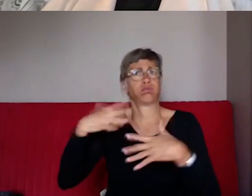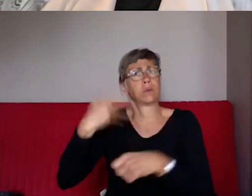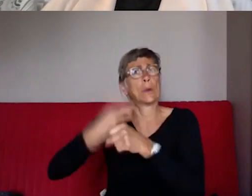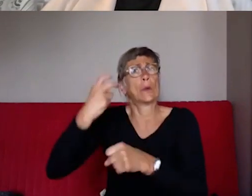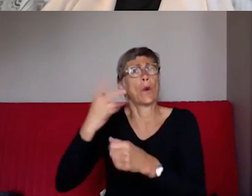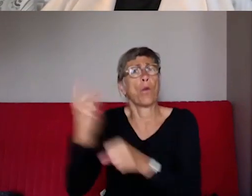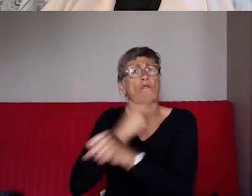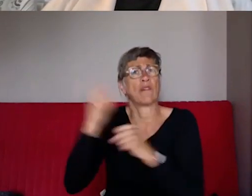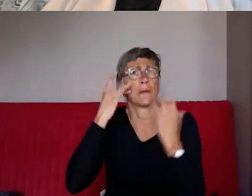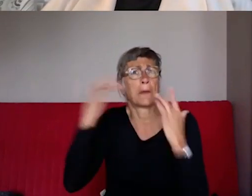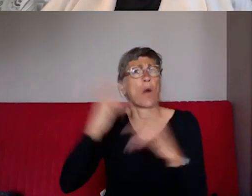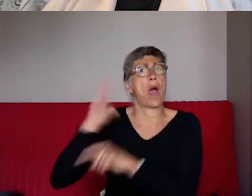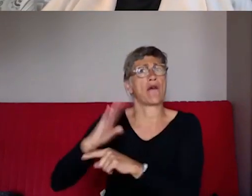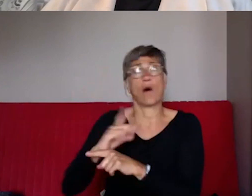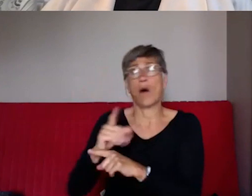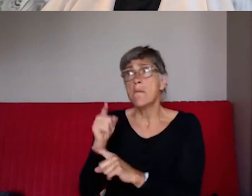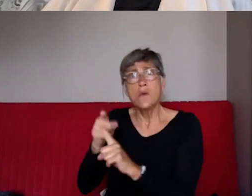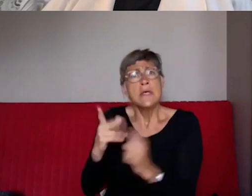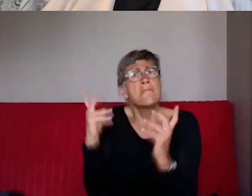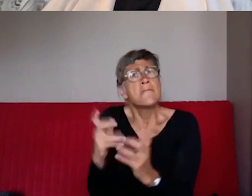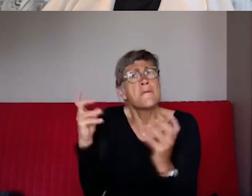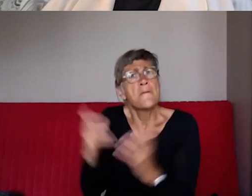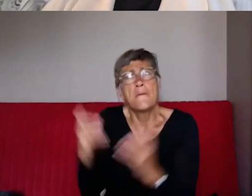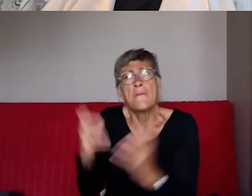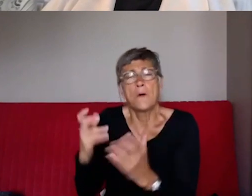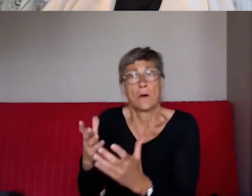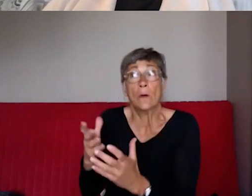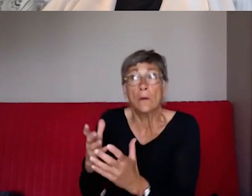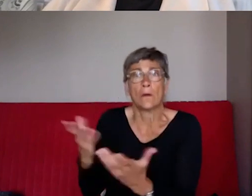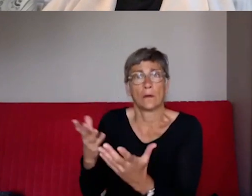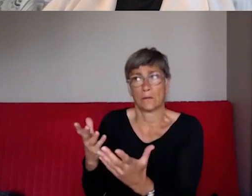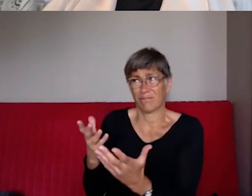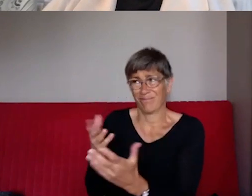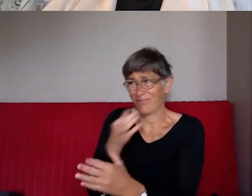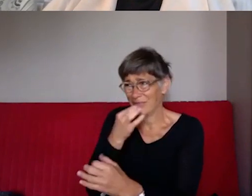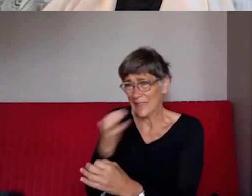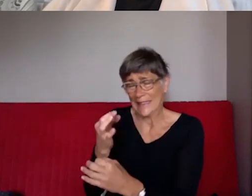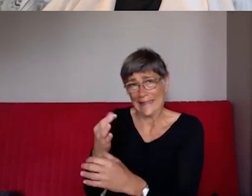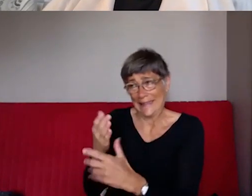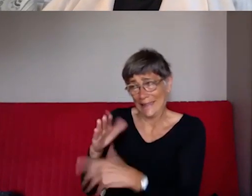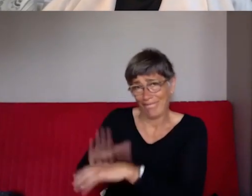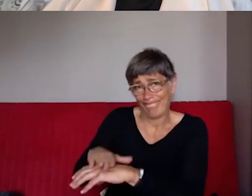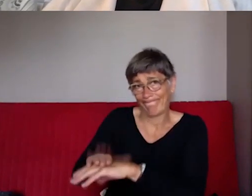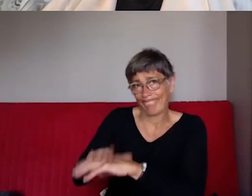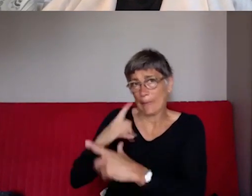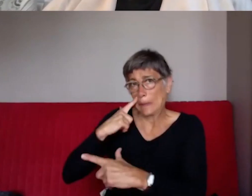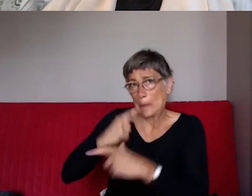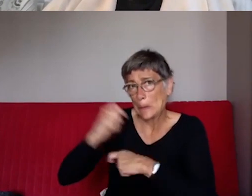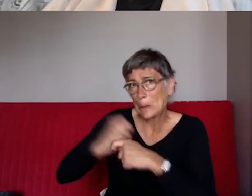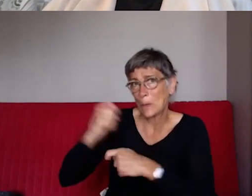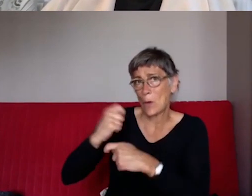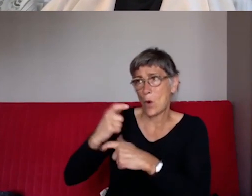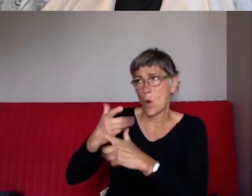était tellement volontaire, on lui a fait tellement comprendre ce qui n'allait pas et ce qui pouvait